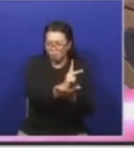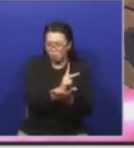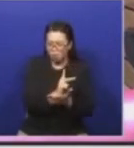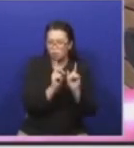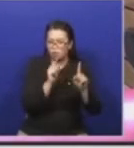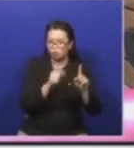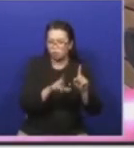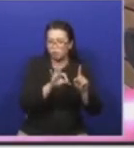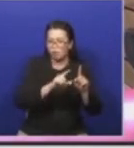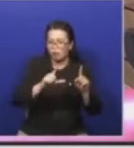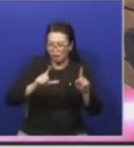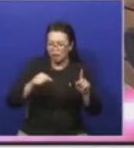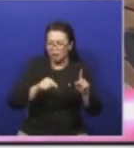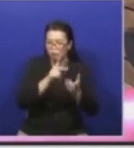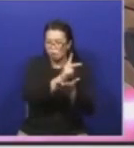ล้านล้านบา